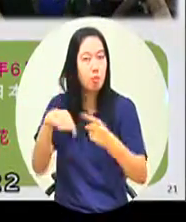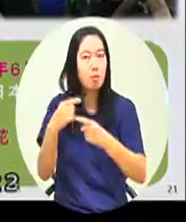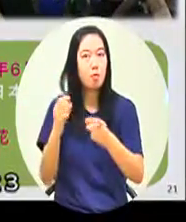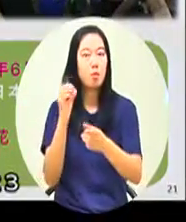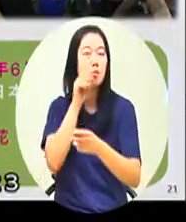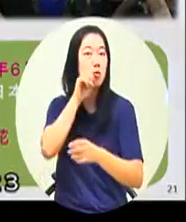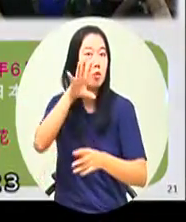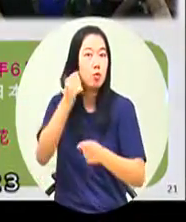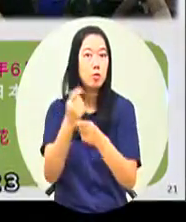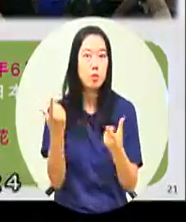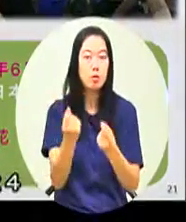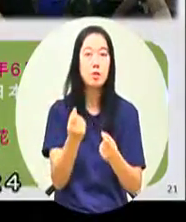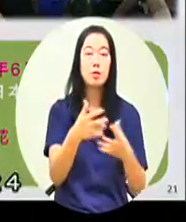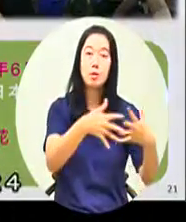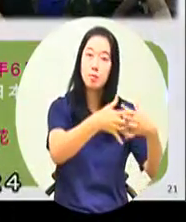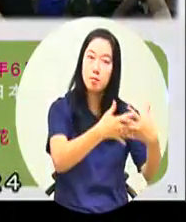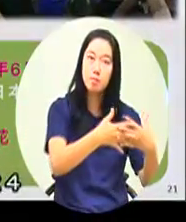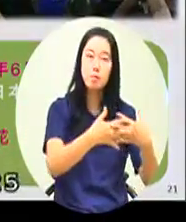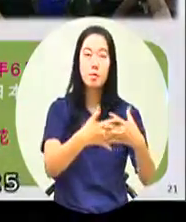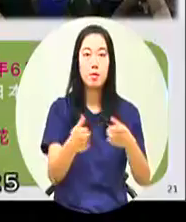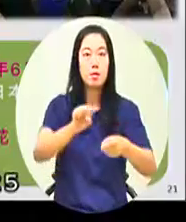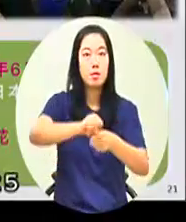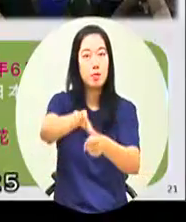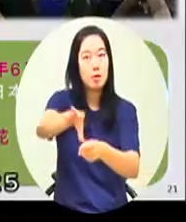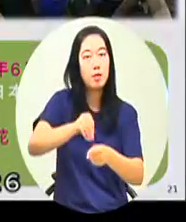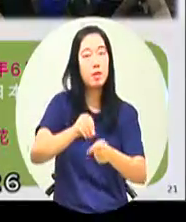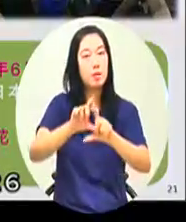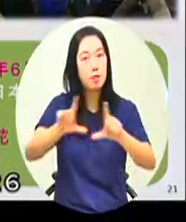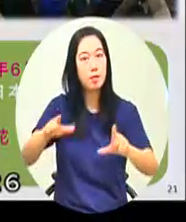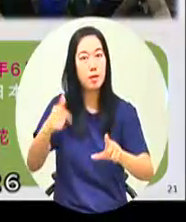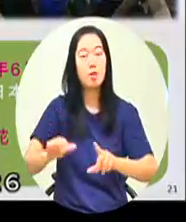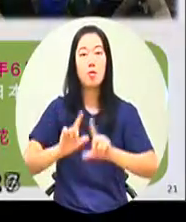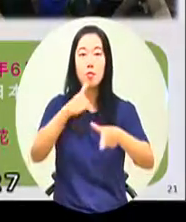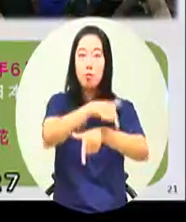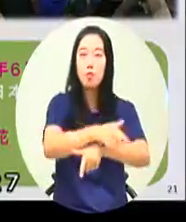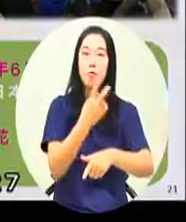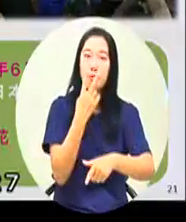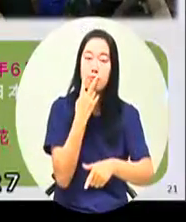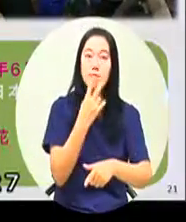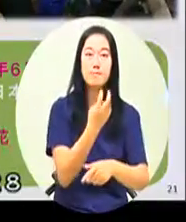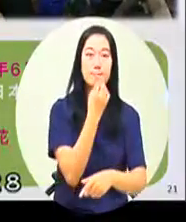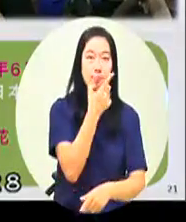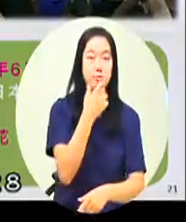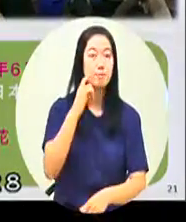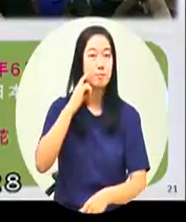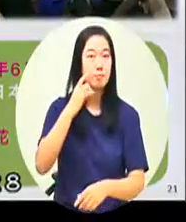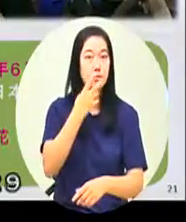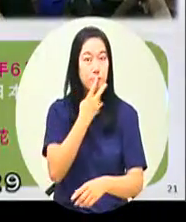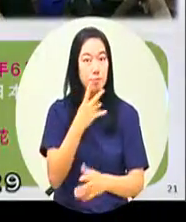场、加拿大以及东南亚市场，那还有中国大陆、香港、新加坡等市场。